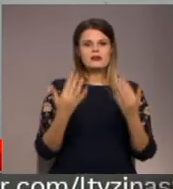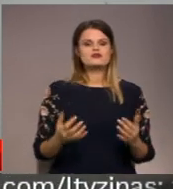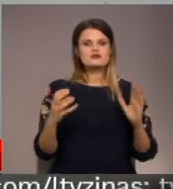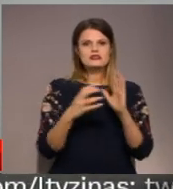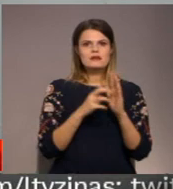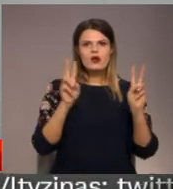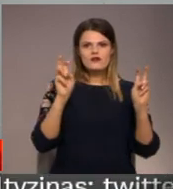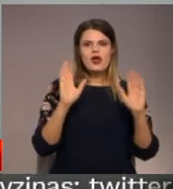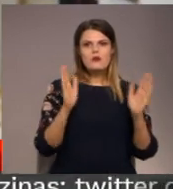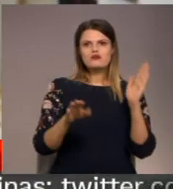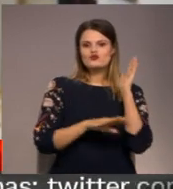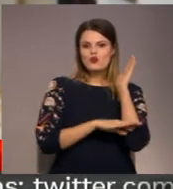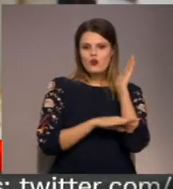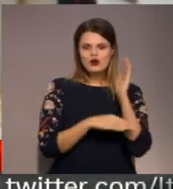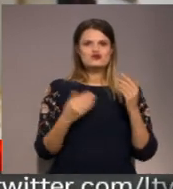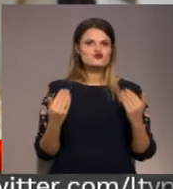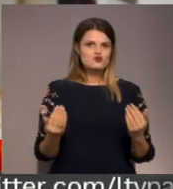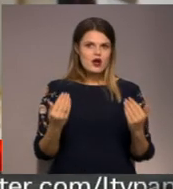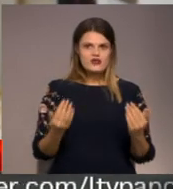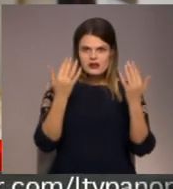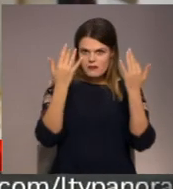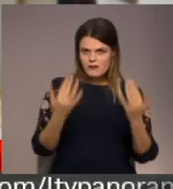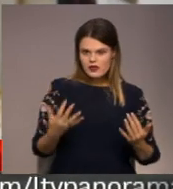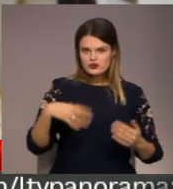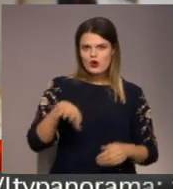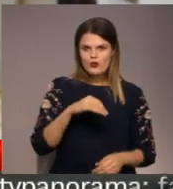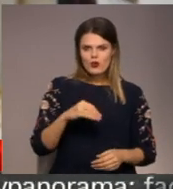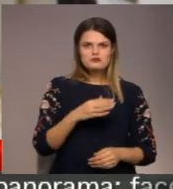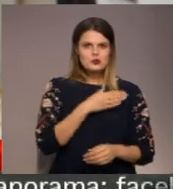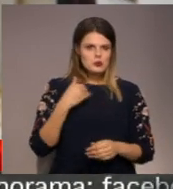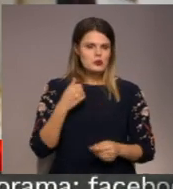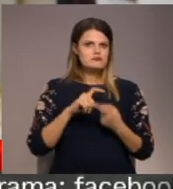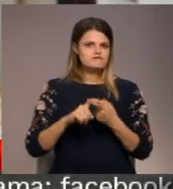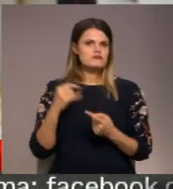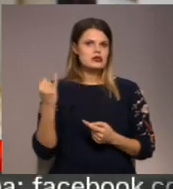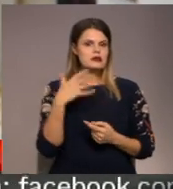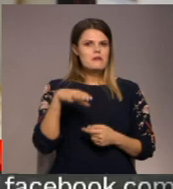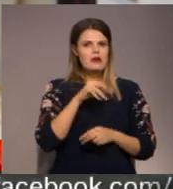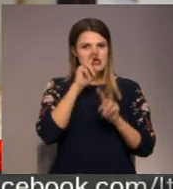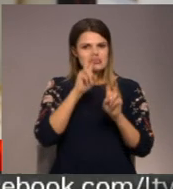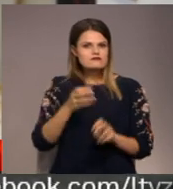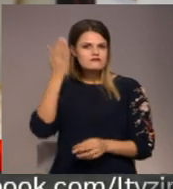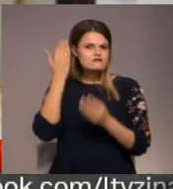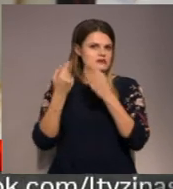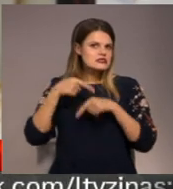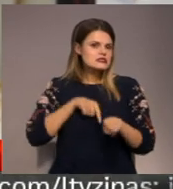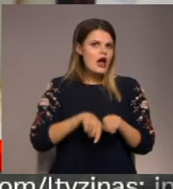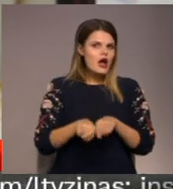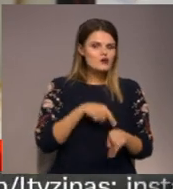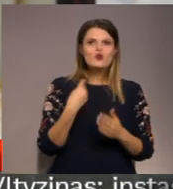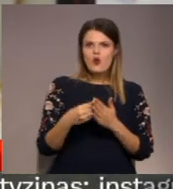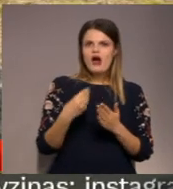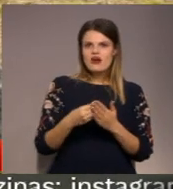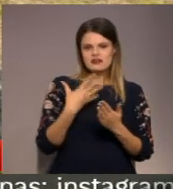simboliskā tēma būs koks. Šodienas pasākums mūs ļoti saista ar to, ka mēs izpētām savus saknes.